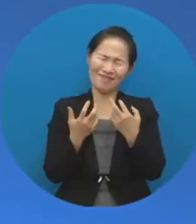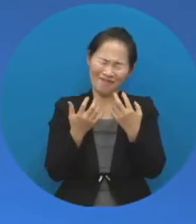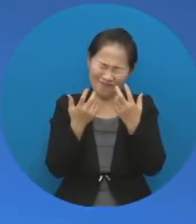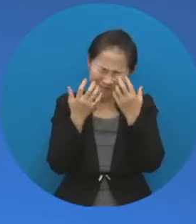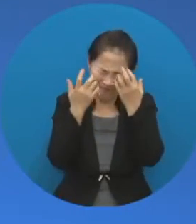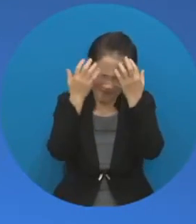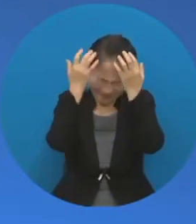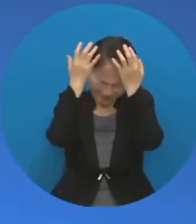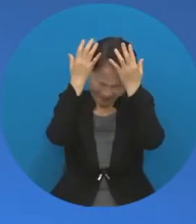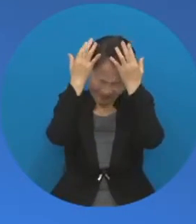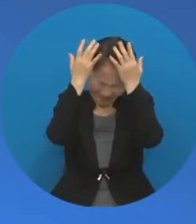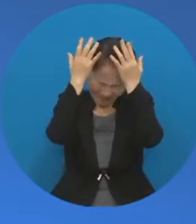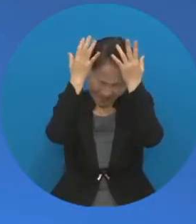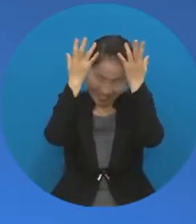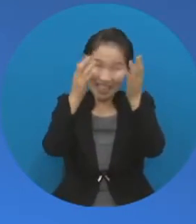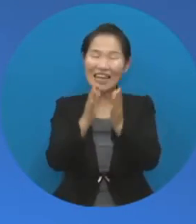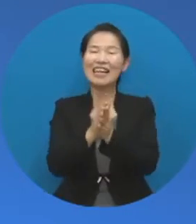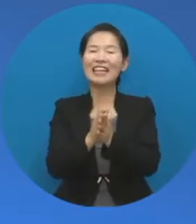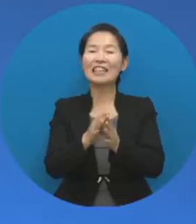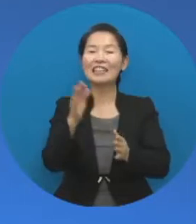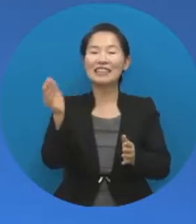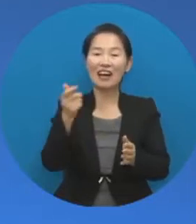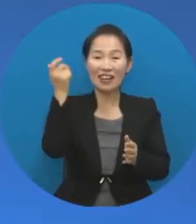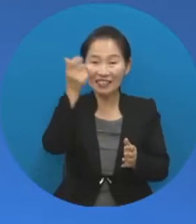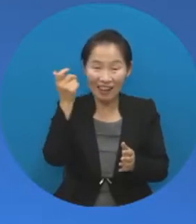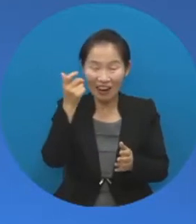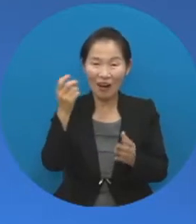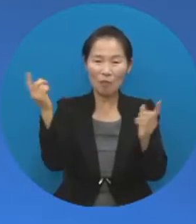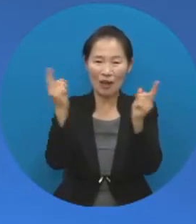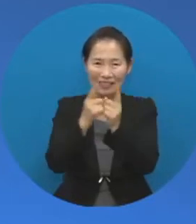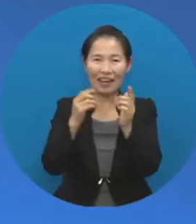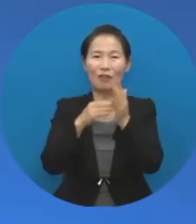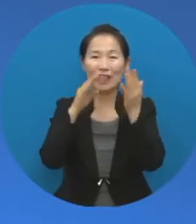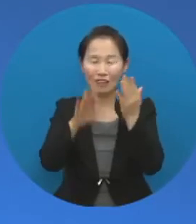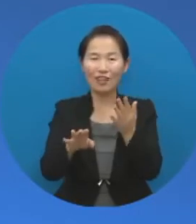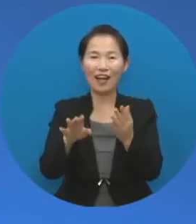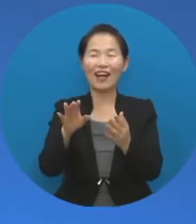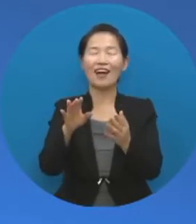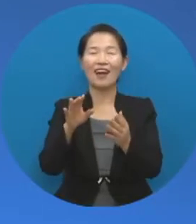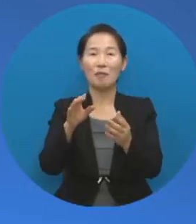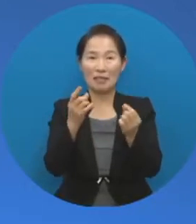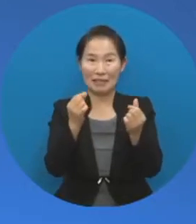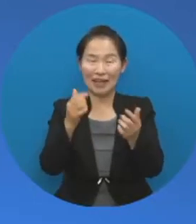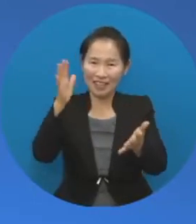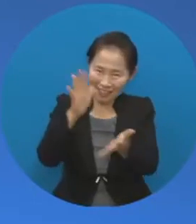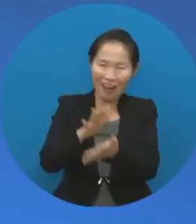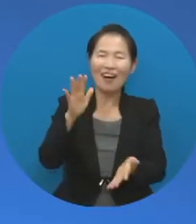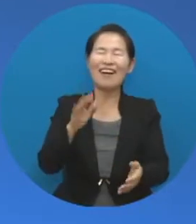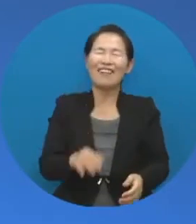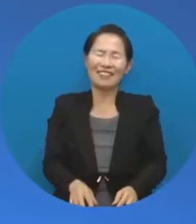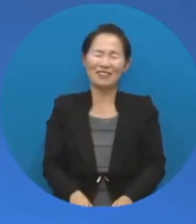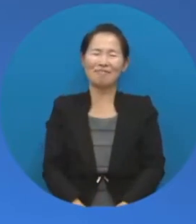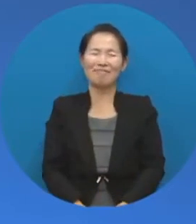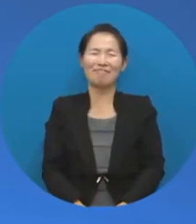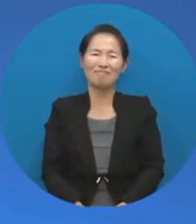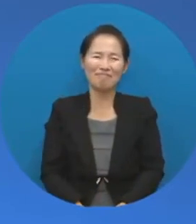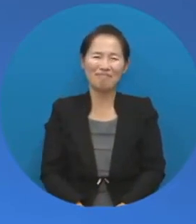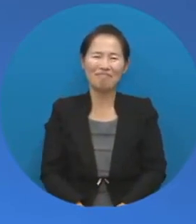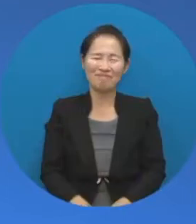보글보글 끌어올라오는, 제가 성령님 만나고 아마 처음으로 그런 현상이 있었던 것 같은데, 이게 처음에 마그마가 보글보글 끓었을